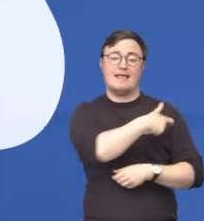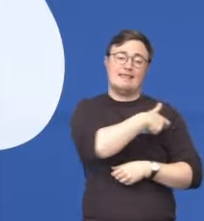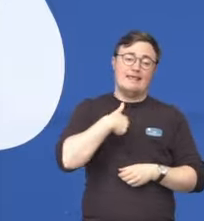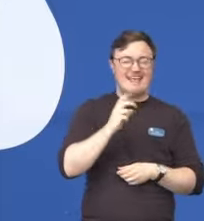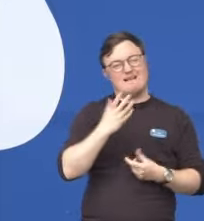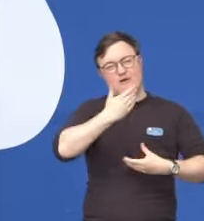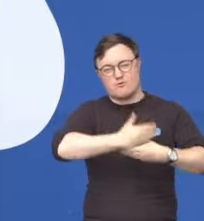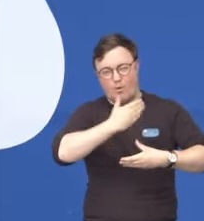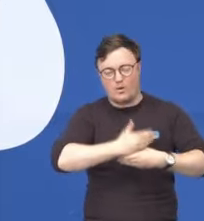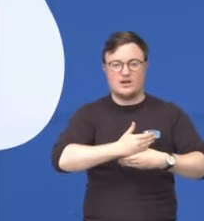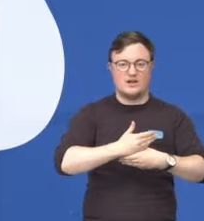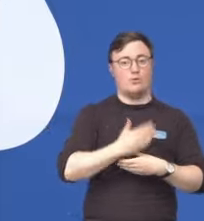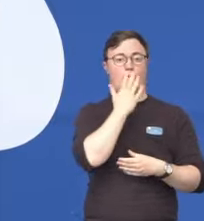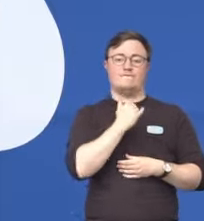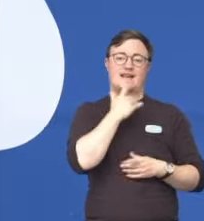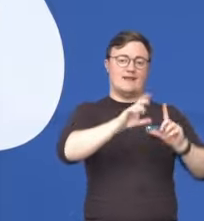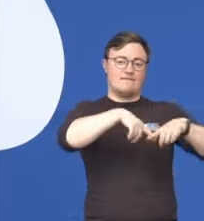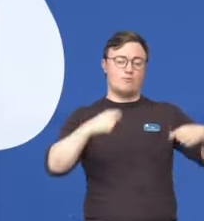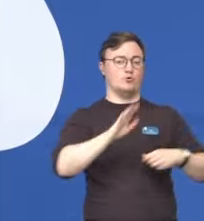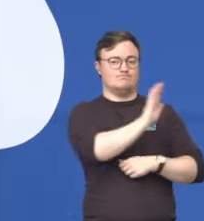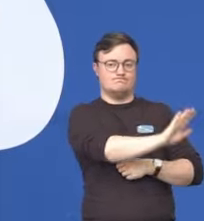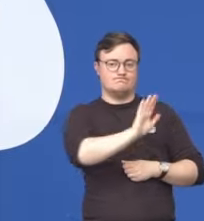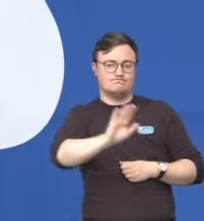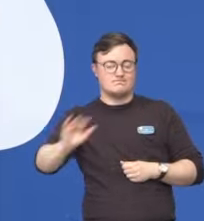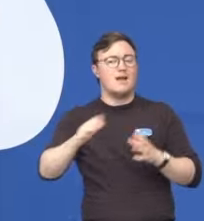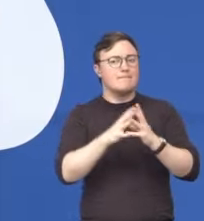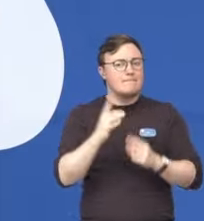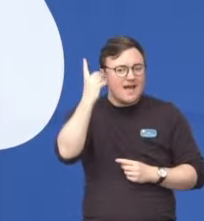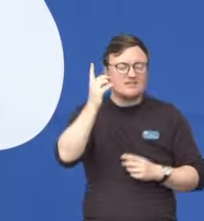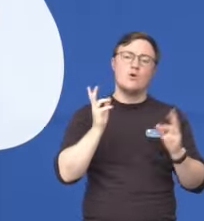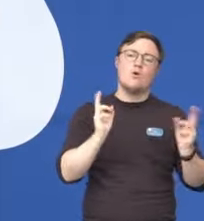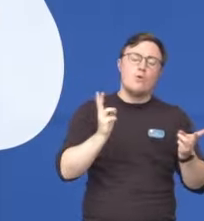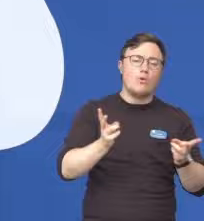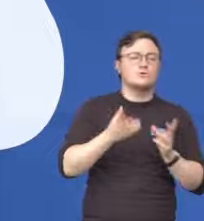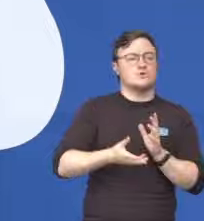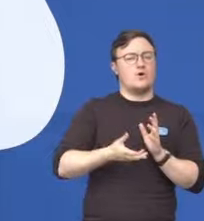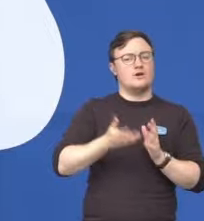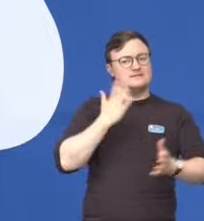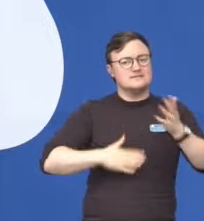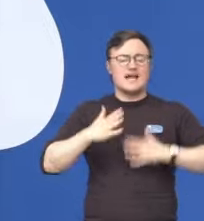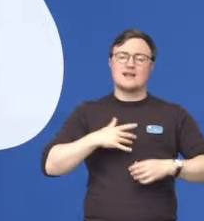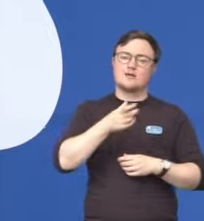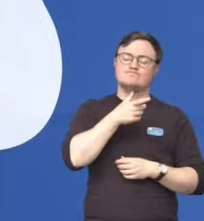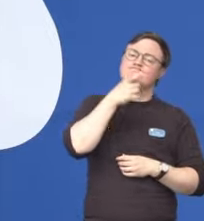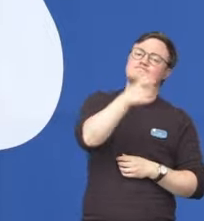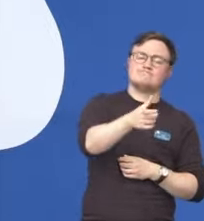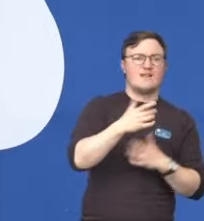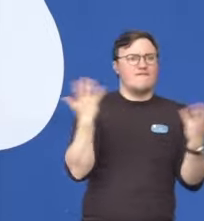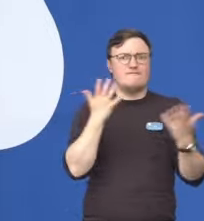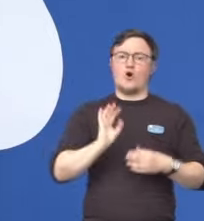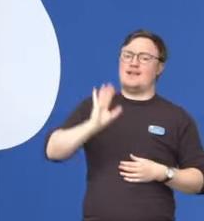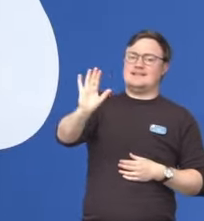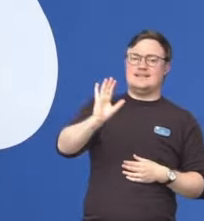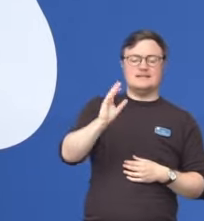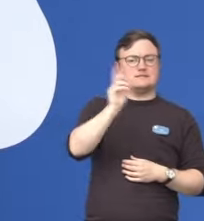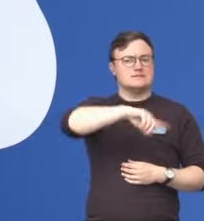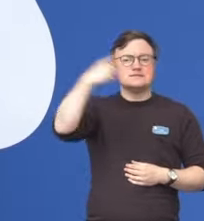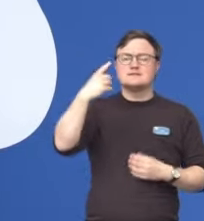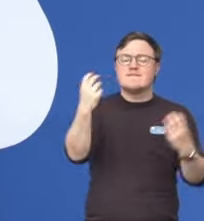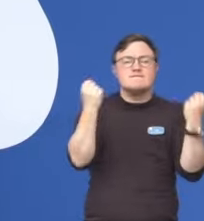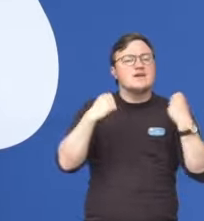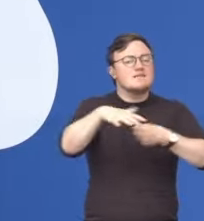roll och respektive förbund. Men också så vill jag veta vad det enskilt viktigaste området enligt er